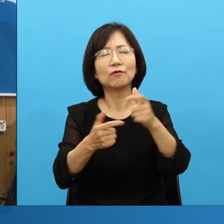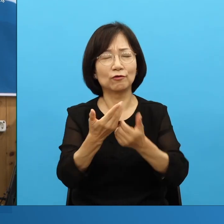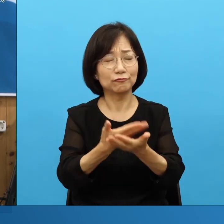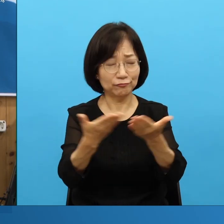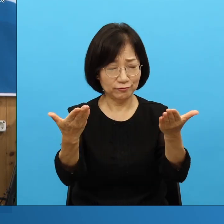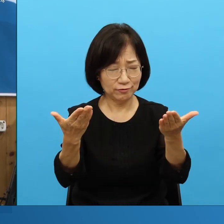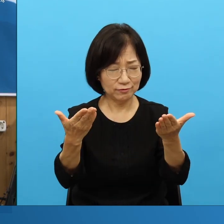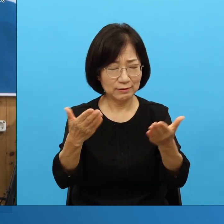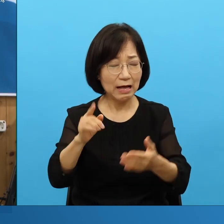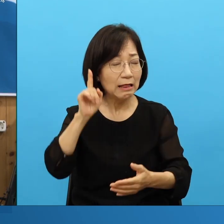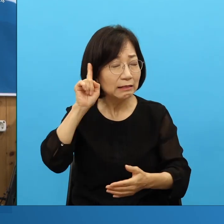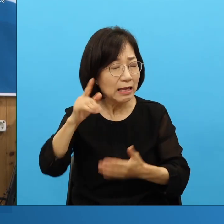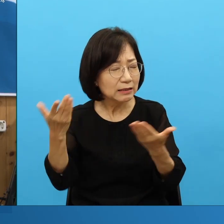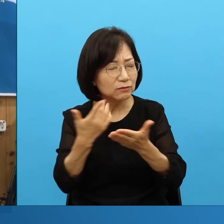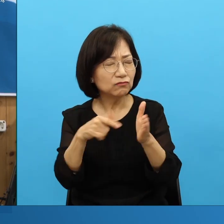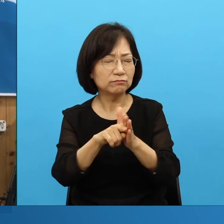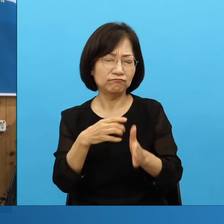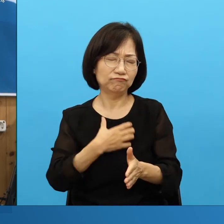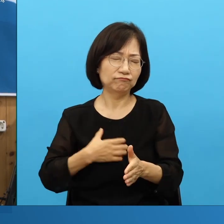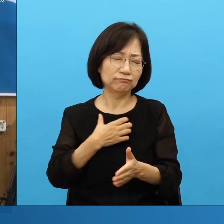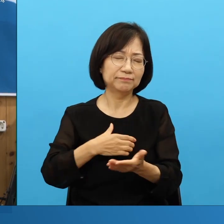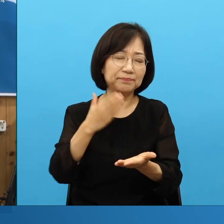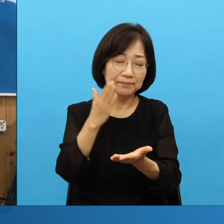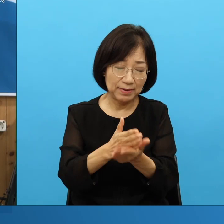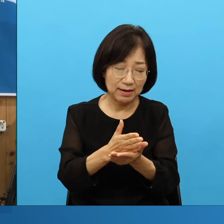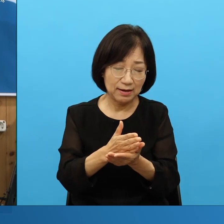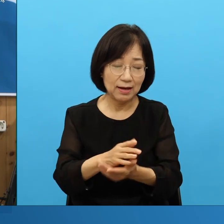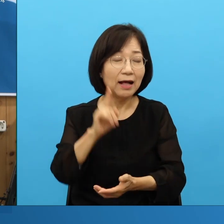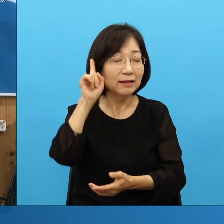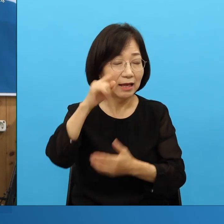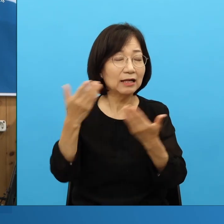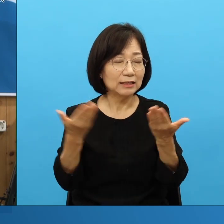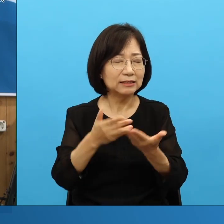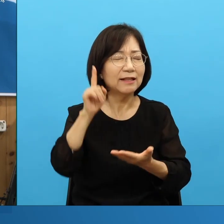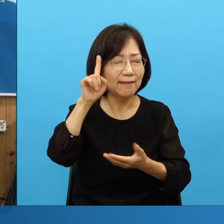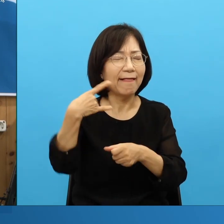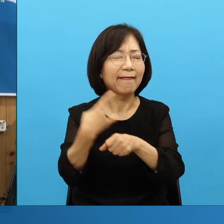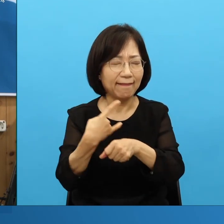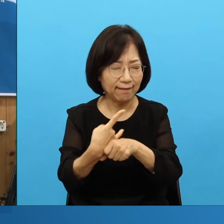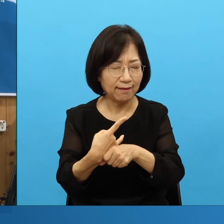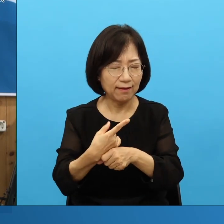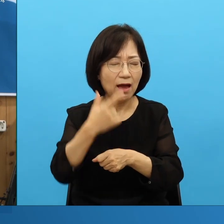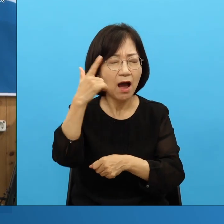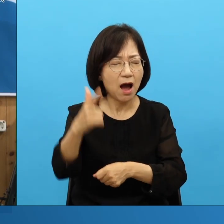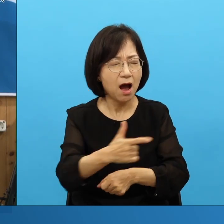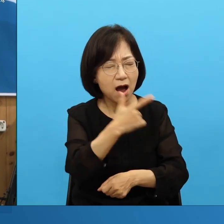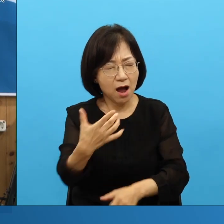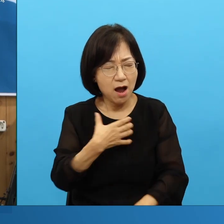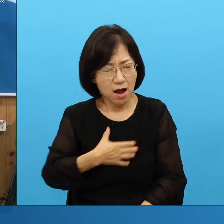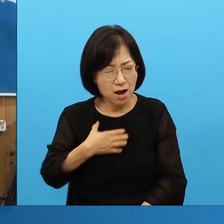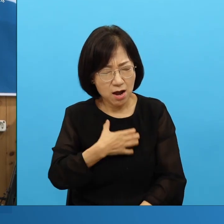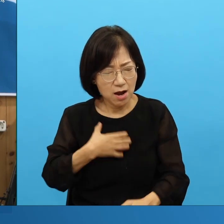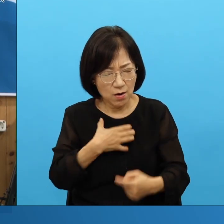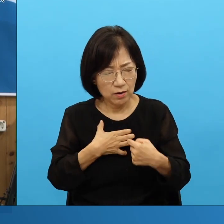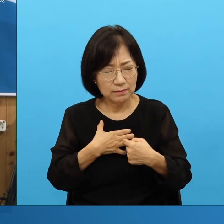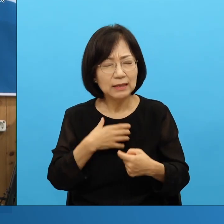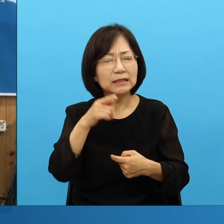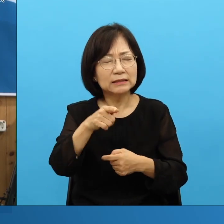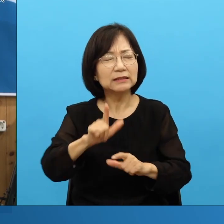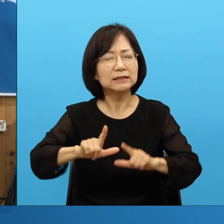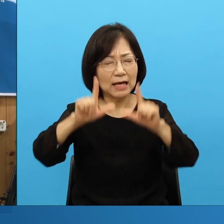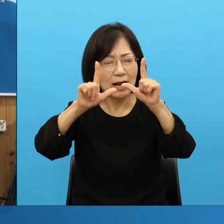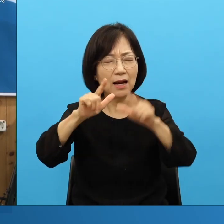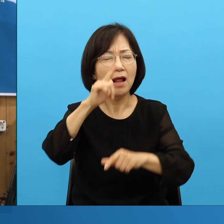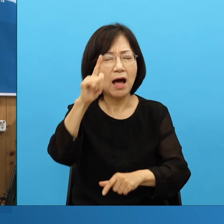내일 일을 위하여 염려하지 말라. 내일 일은 내일이 염려할 것이요 한날의 괴로움은 그날로 족하니라. But